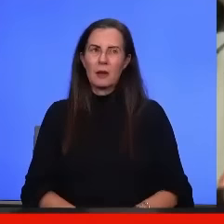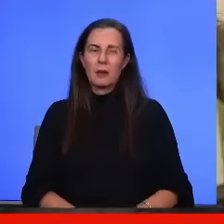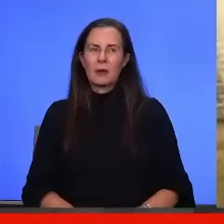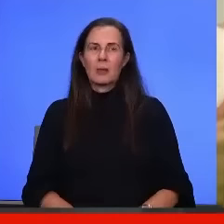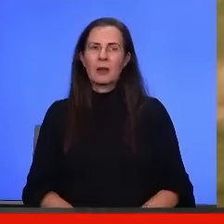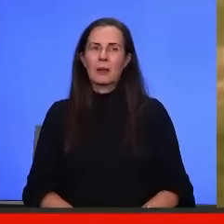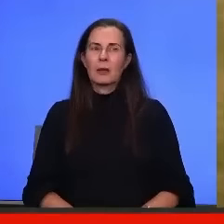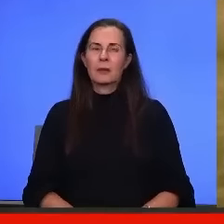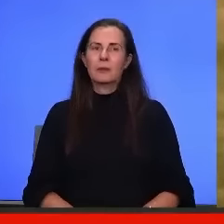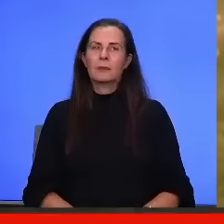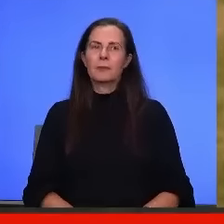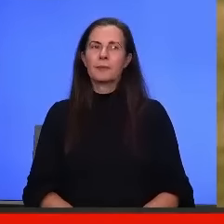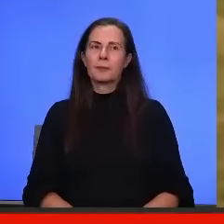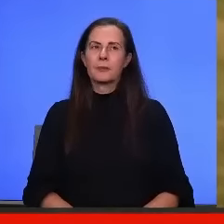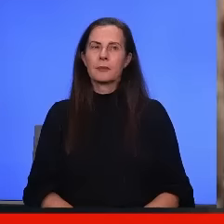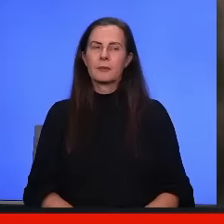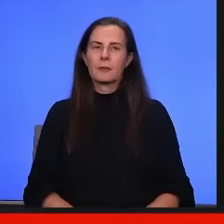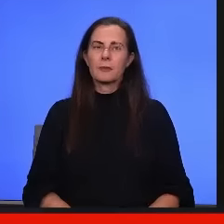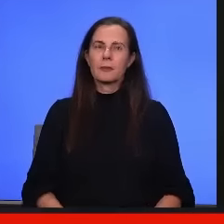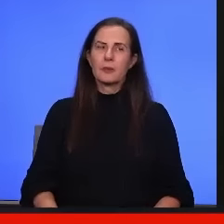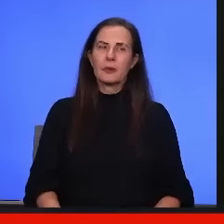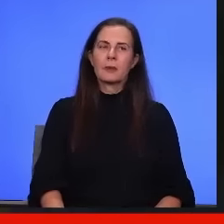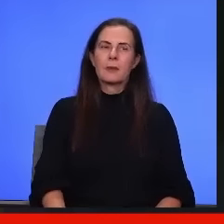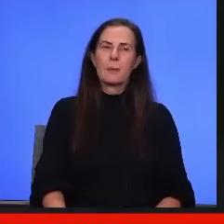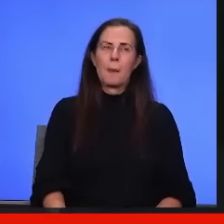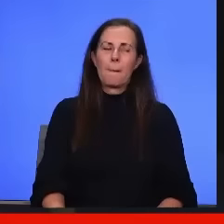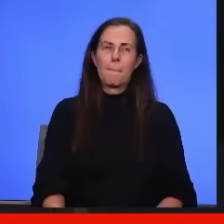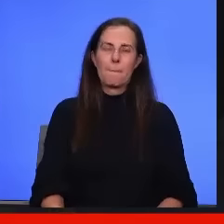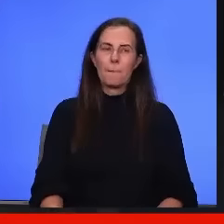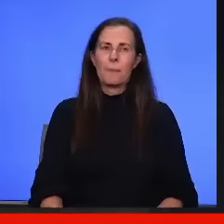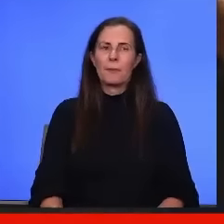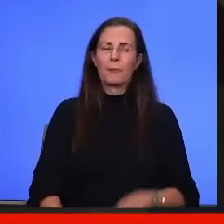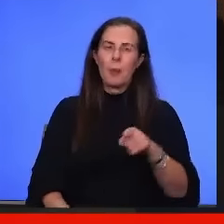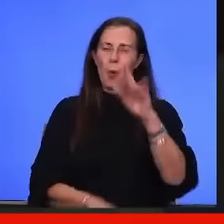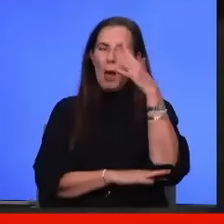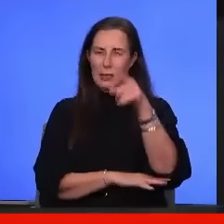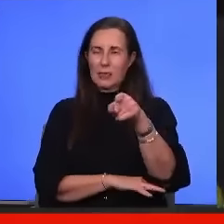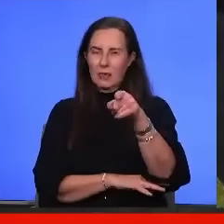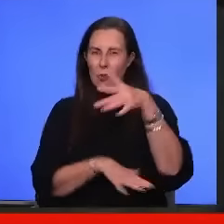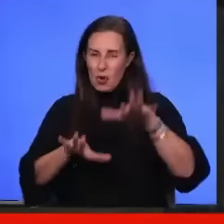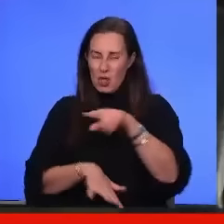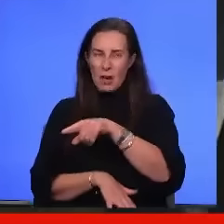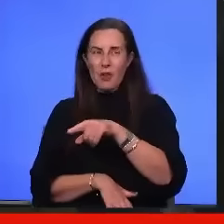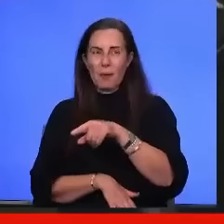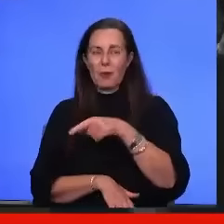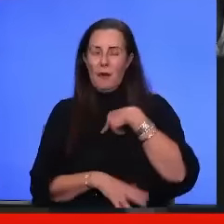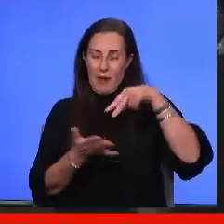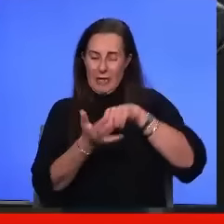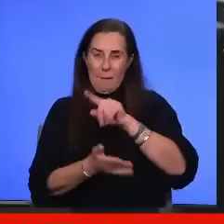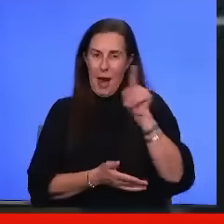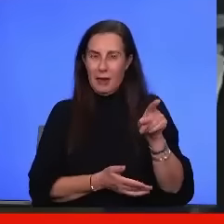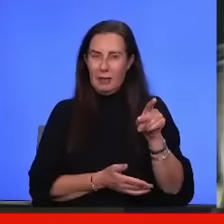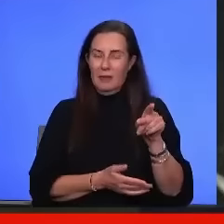תביא. הנה. הנה, זה העץ הזה. זה העץ. פה אביעד היה, נכון? אז פה אביעד ישב. יפה, מעולה. עכשיו פה. ואני עמדתי לידו,